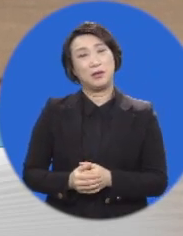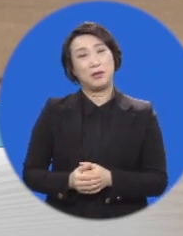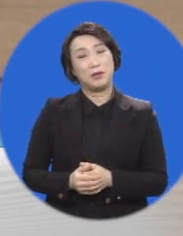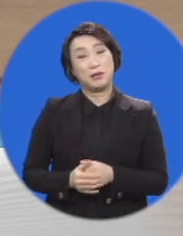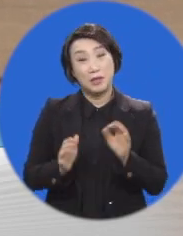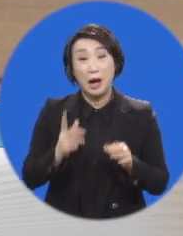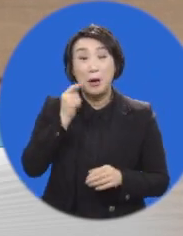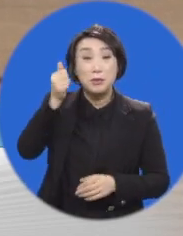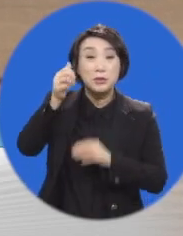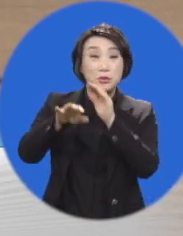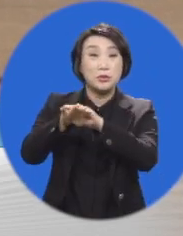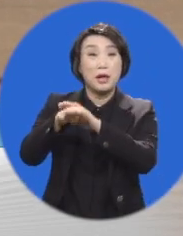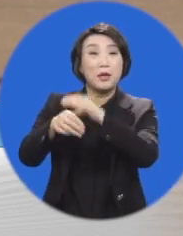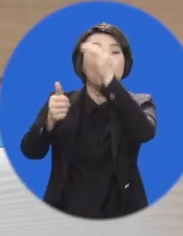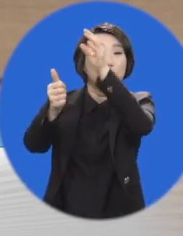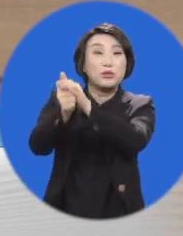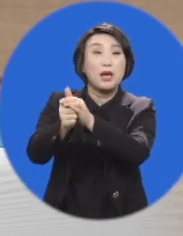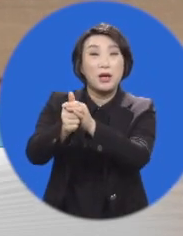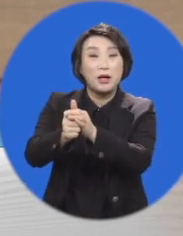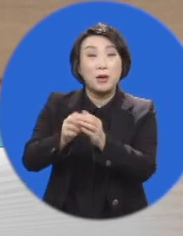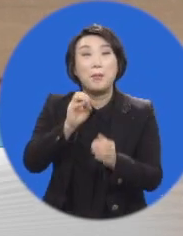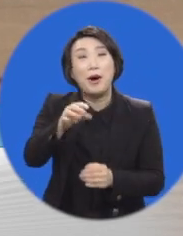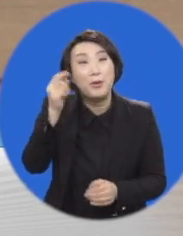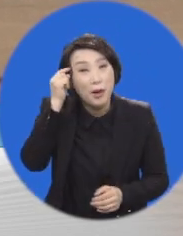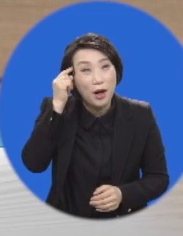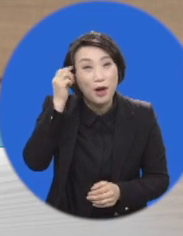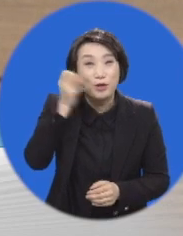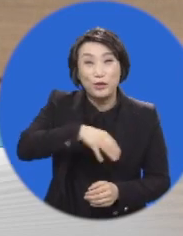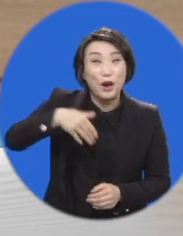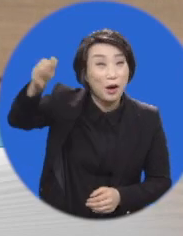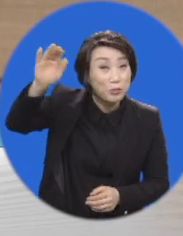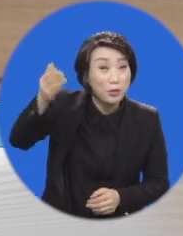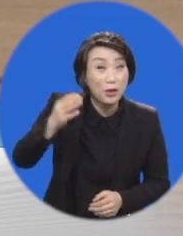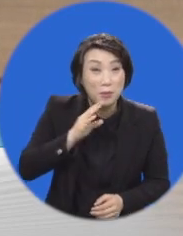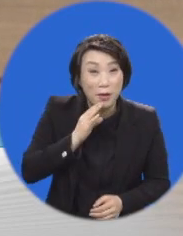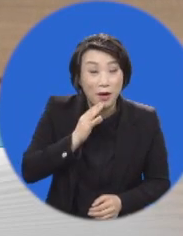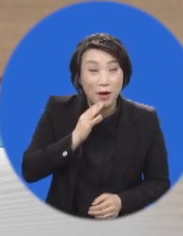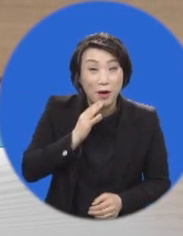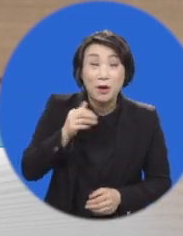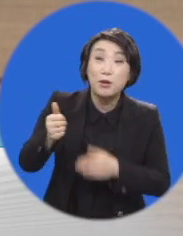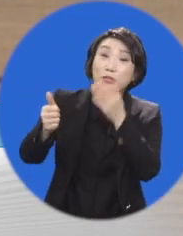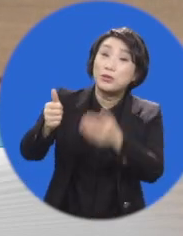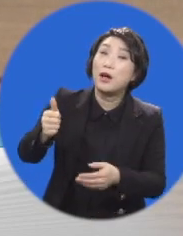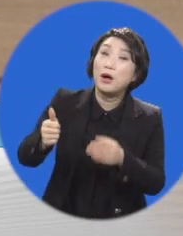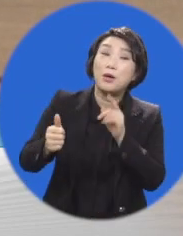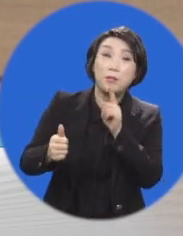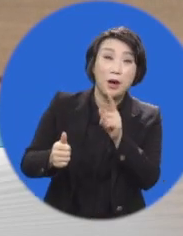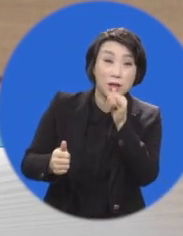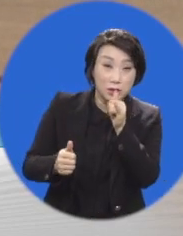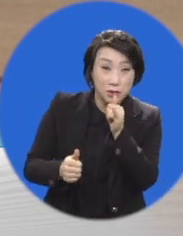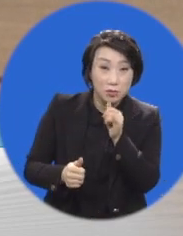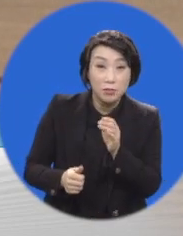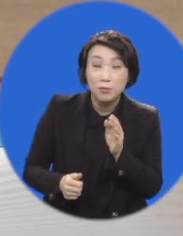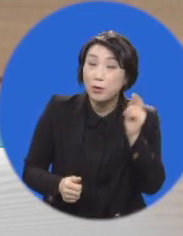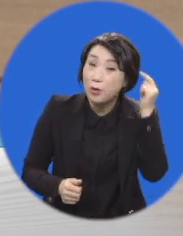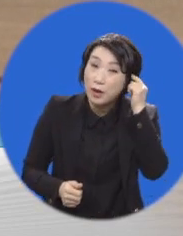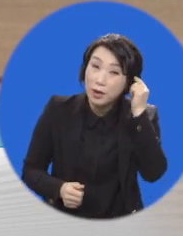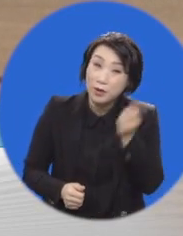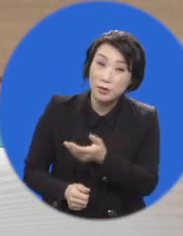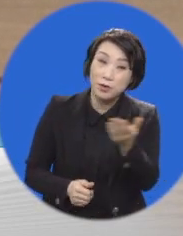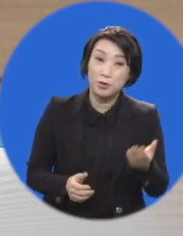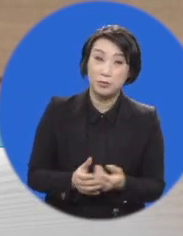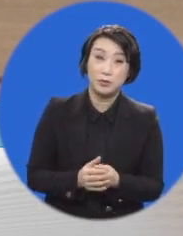응? 왜 아버지 손에 부탁하나이다 그럴까? 그냥 가면 되는데 부탁하나이다 하는 것이 무슨 얘기냐.